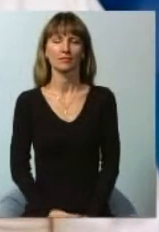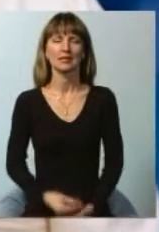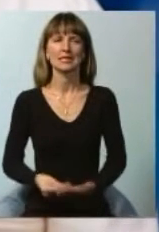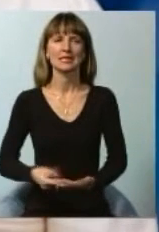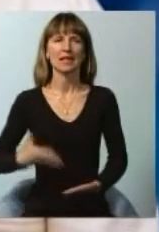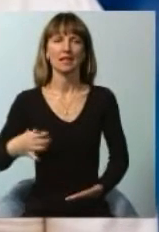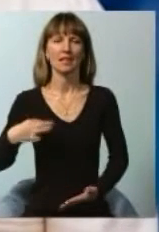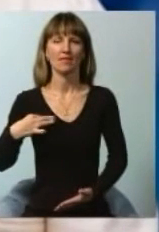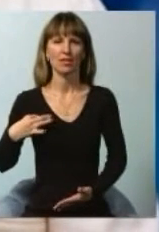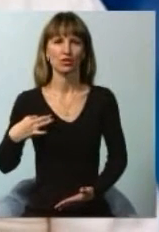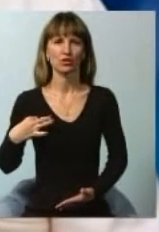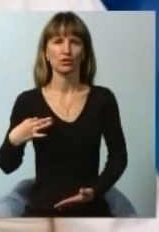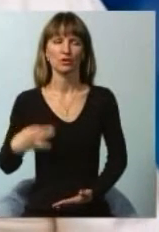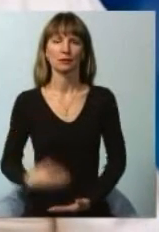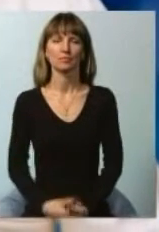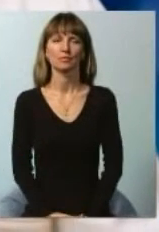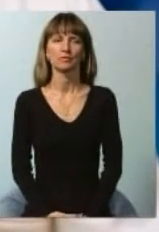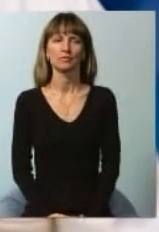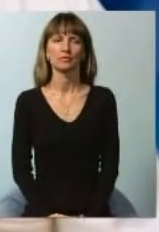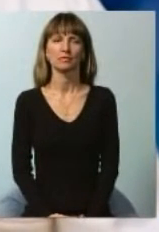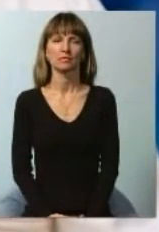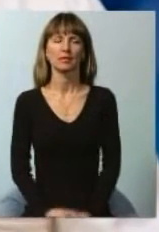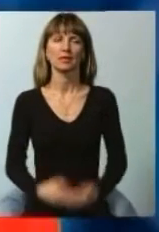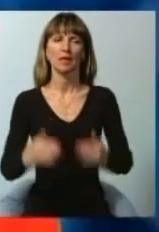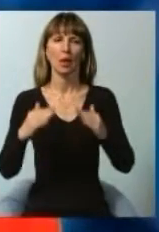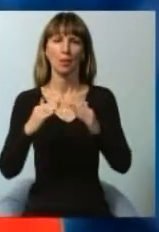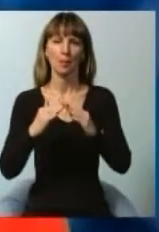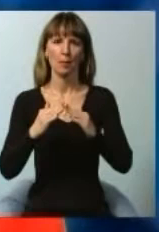ценные вещи, дома.